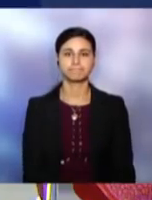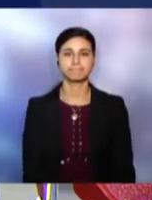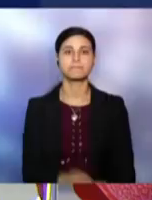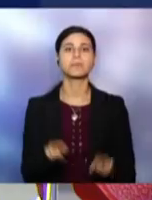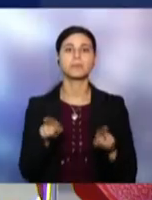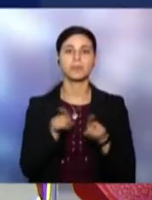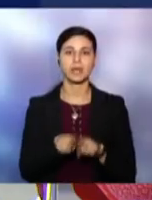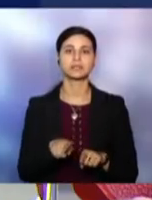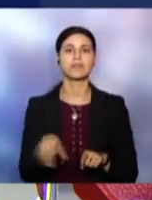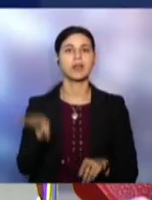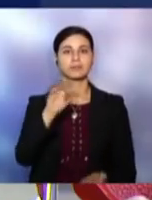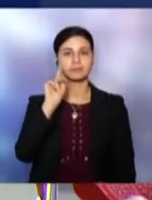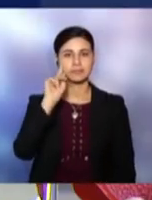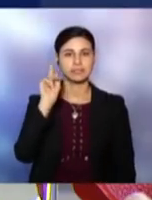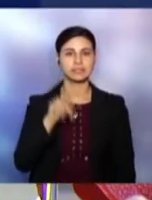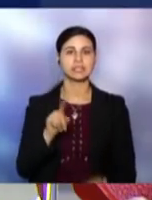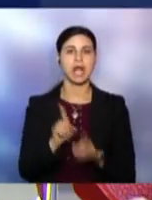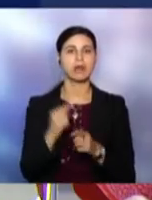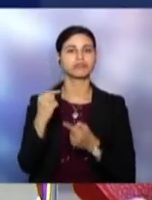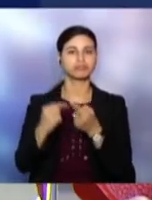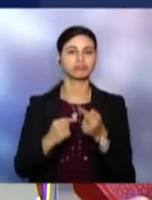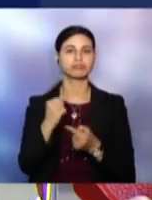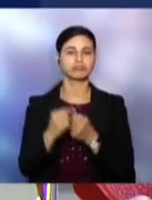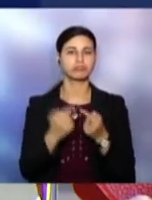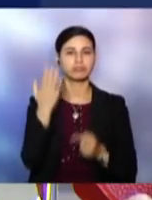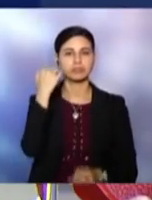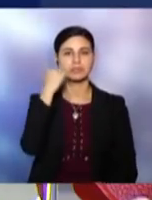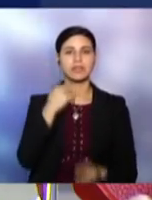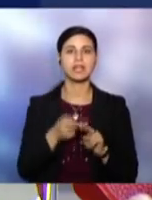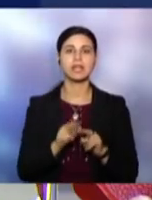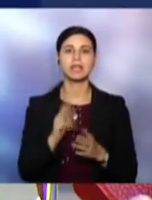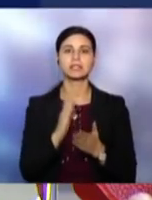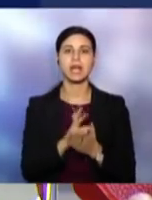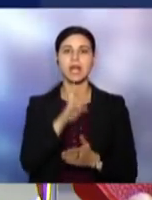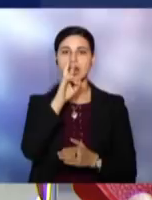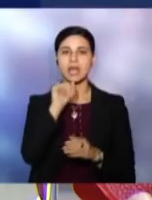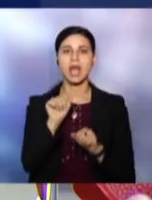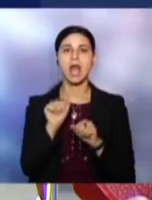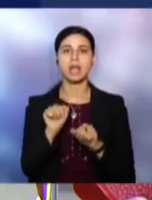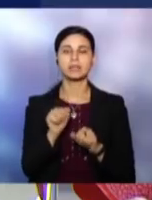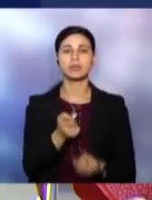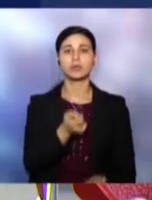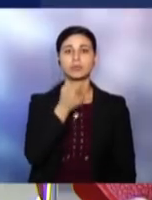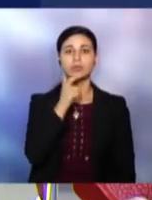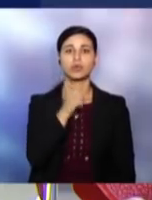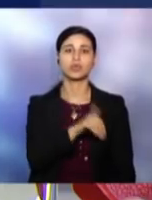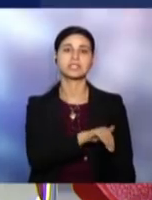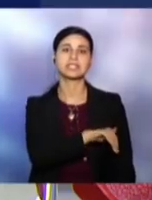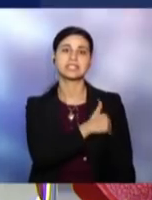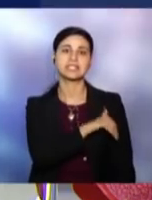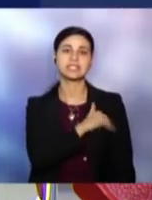ასევე ძვალრბილში გვაქვს გამჯდარი და დამკვიდრებულია საზოგადოებაში, ეს არის ანტიბიოტიკის გამოყენება, როგორც ციცხის